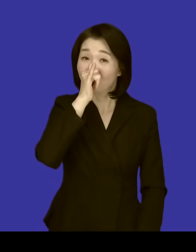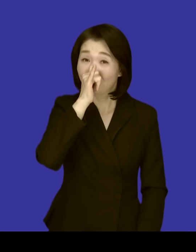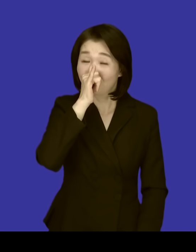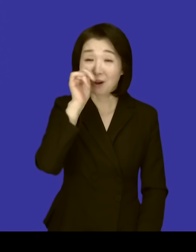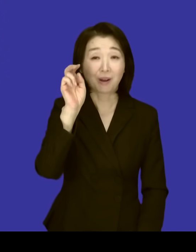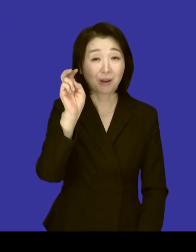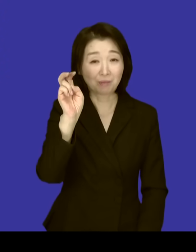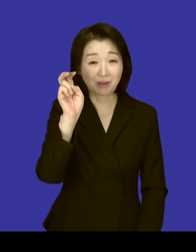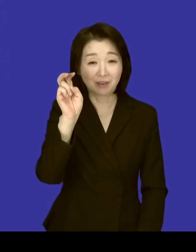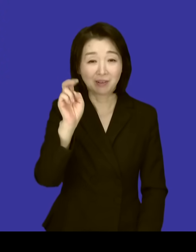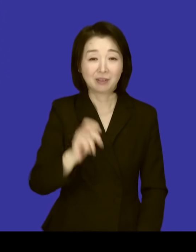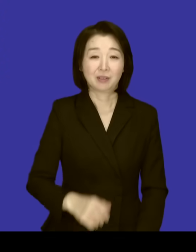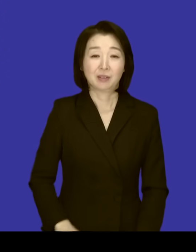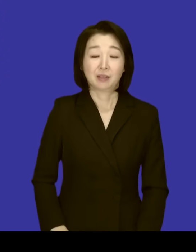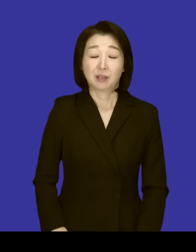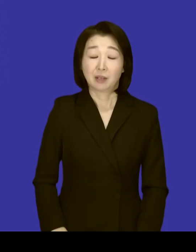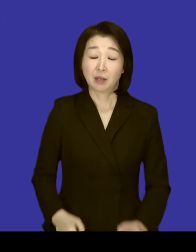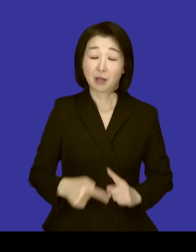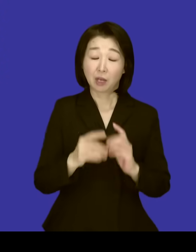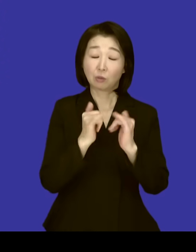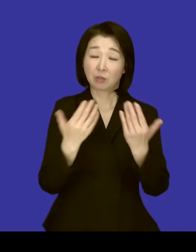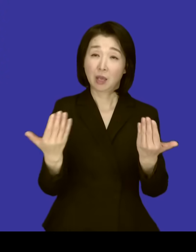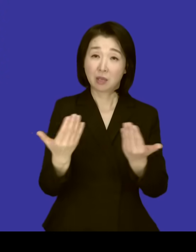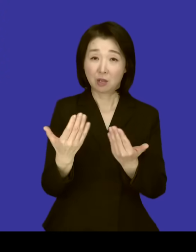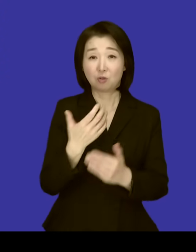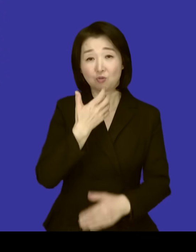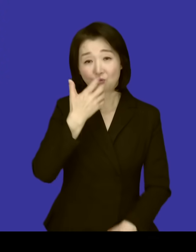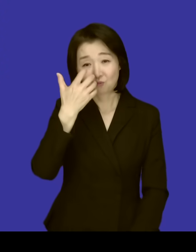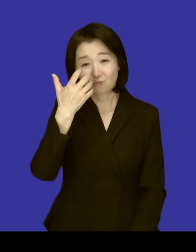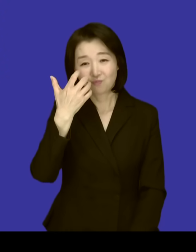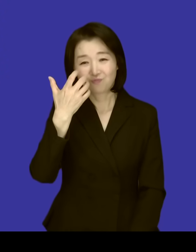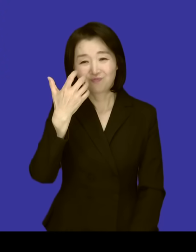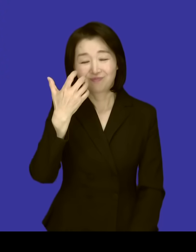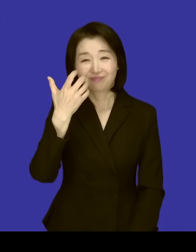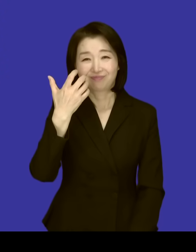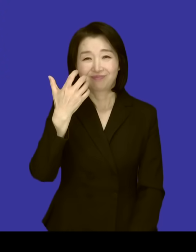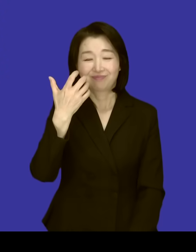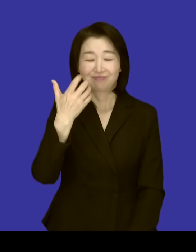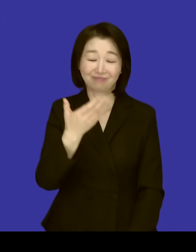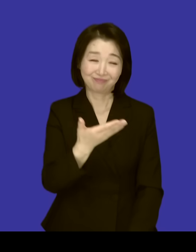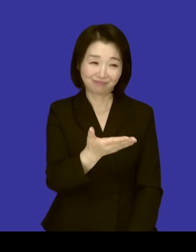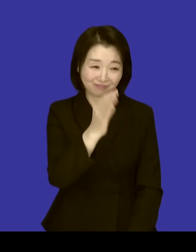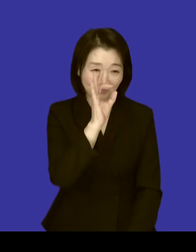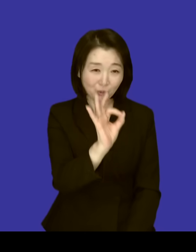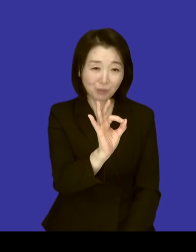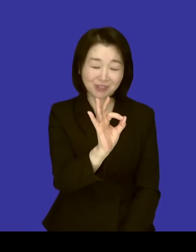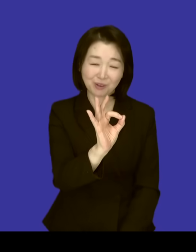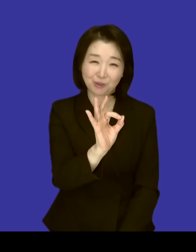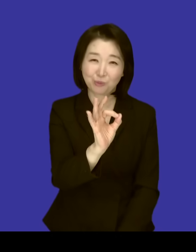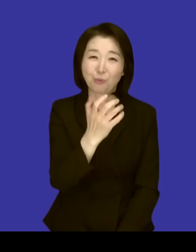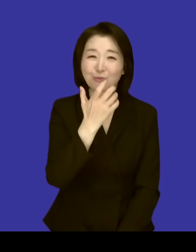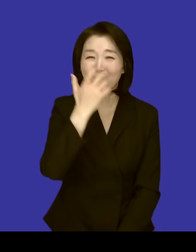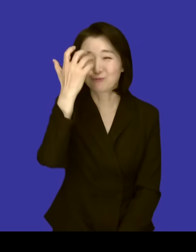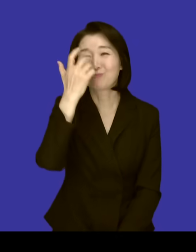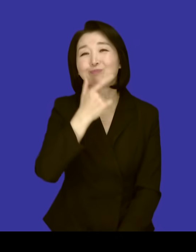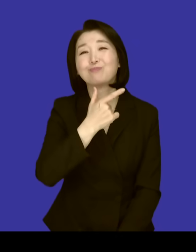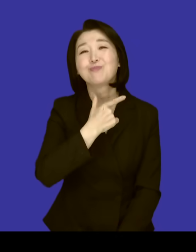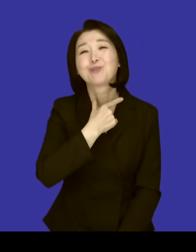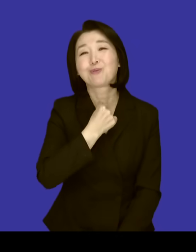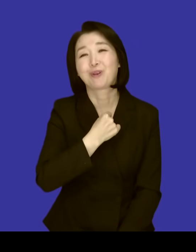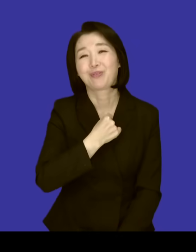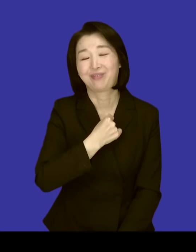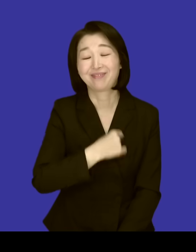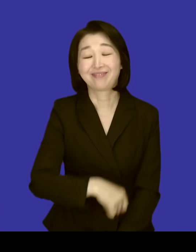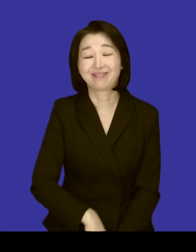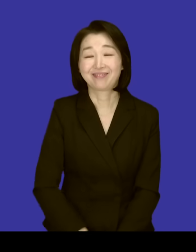친구들에게 간호사의 소명과 간호사의 꿈을 우리 선생님을 보면서 친구들이 좀 꿈을 꿀 수 있도록